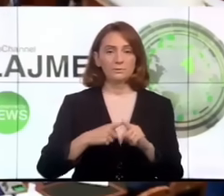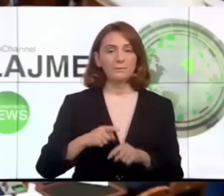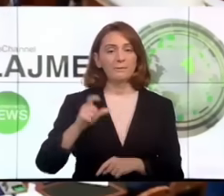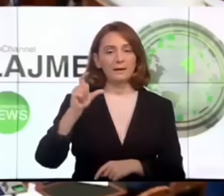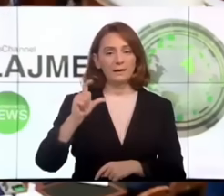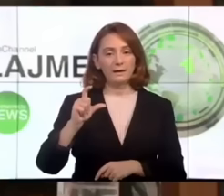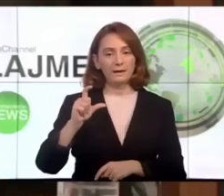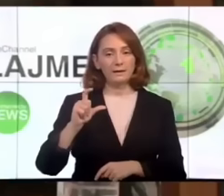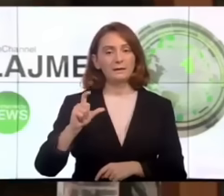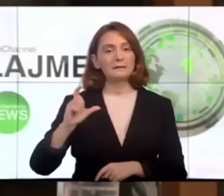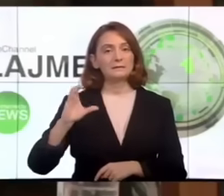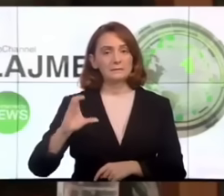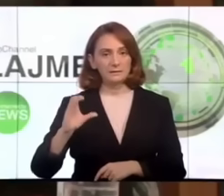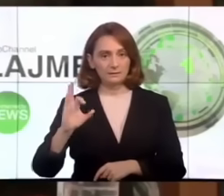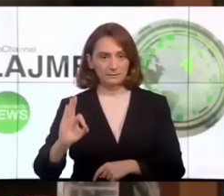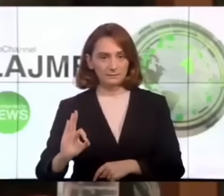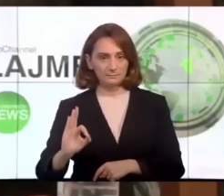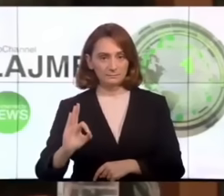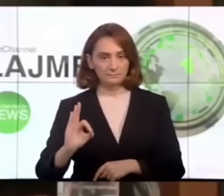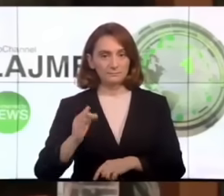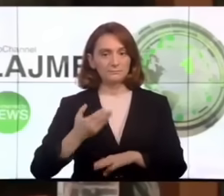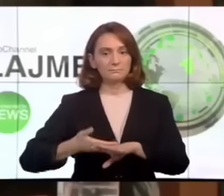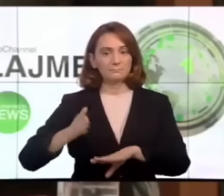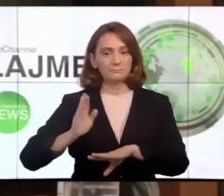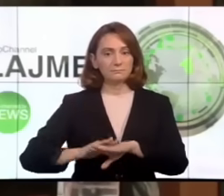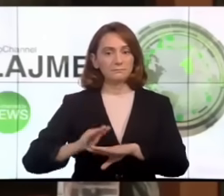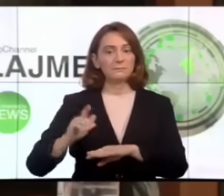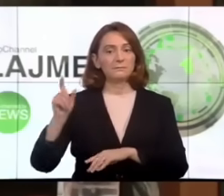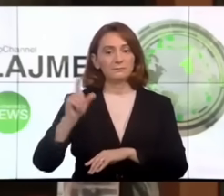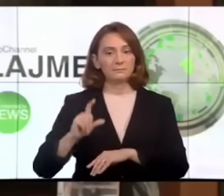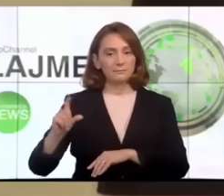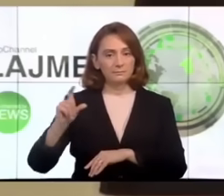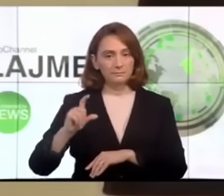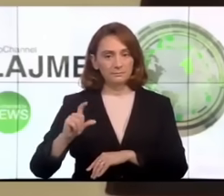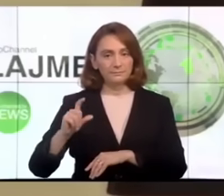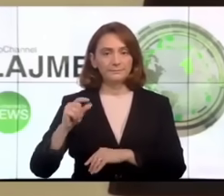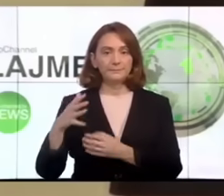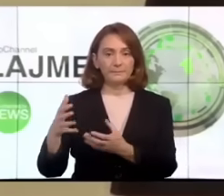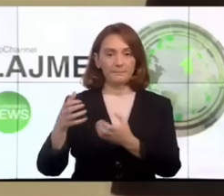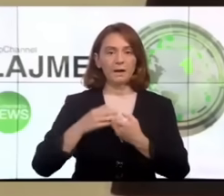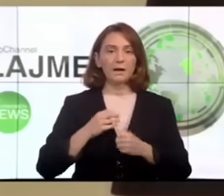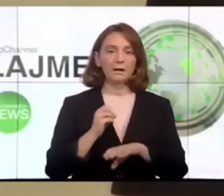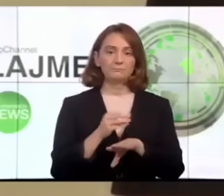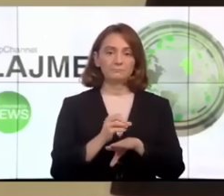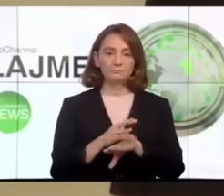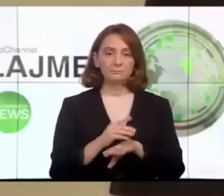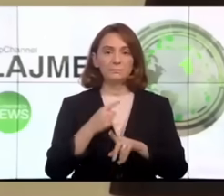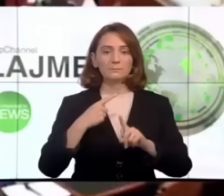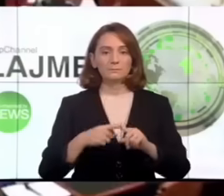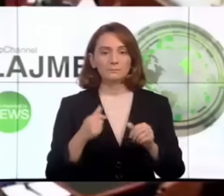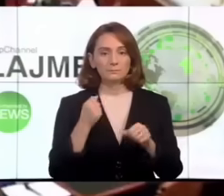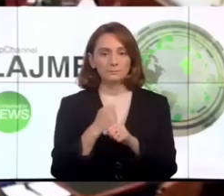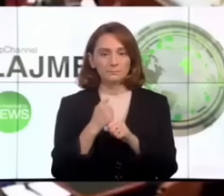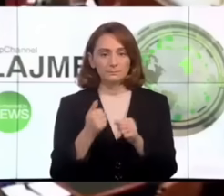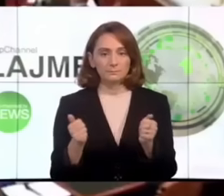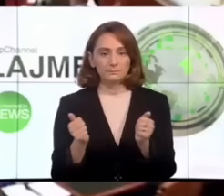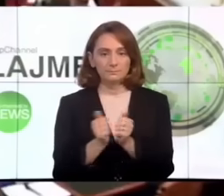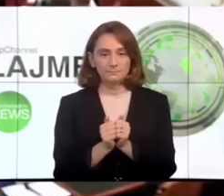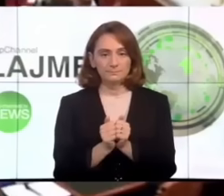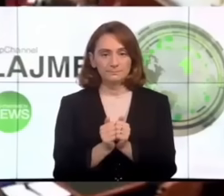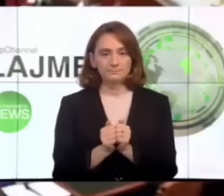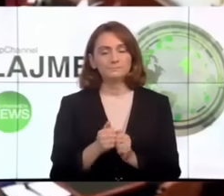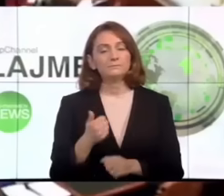të ketë më shumë eficiencë në inspektim. Gjatë diskutimeve në parlament, Klotilda Bushka, kryetare